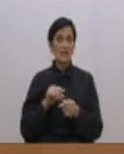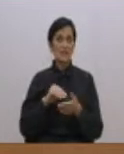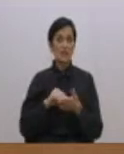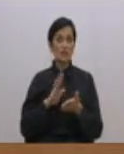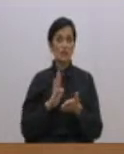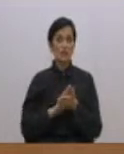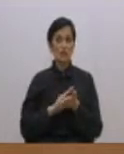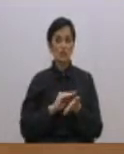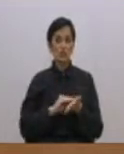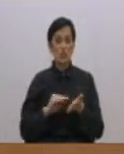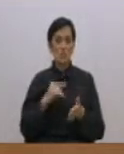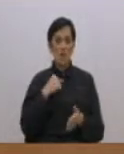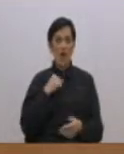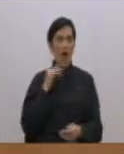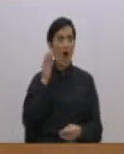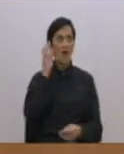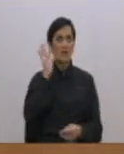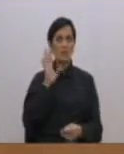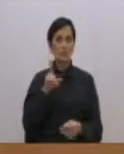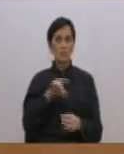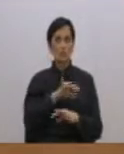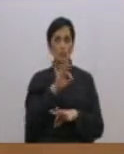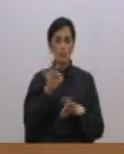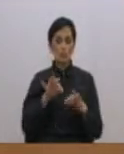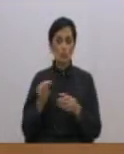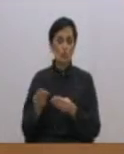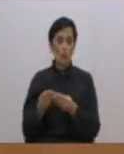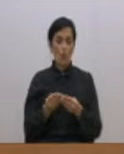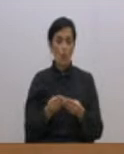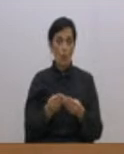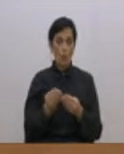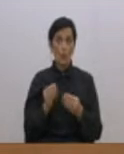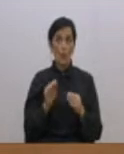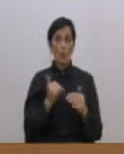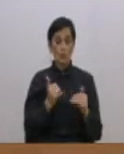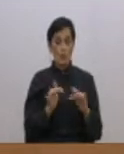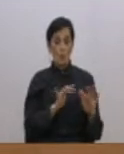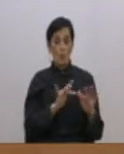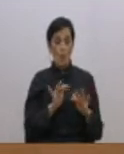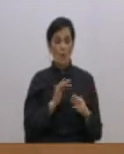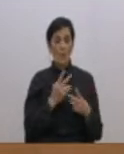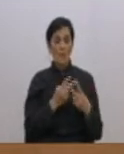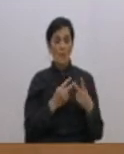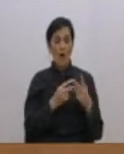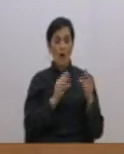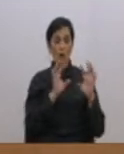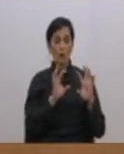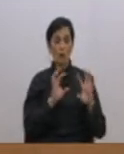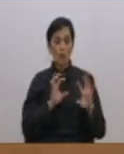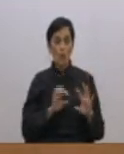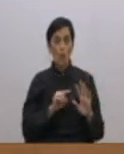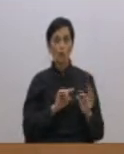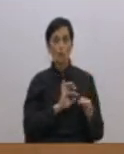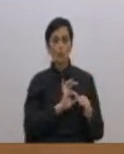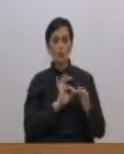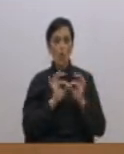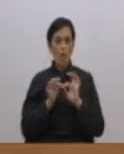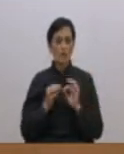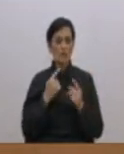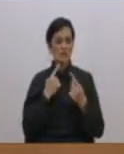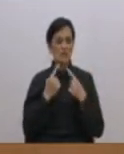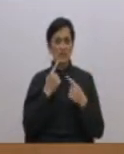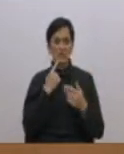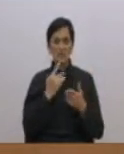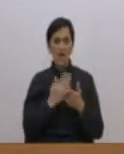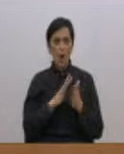ჩანაწერი არ მახსენდება, რომ წარმოდგენილ პროექტში იყოს. მოქმედ პატიმრობის კოდექსშიც ამაზე ესე კონკრეტულად საუბარი არ არის,